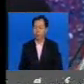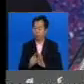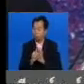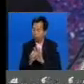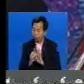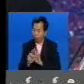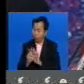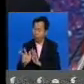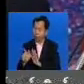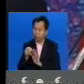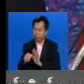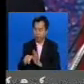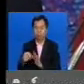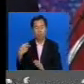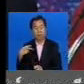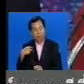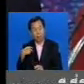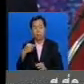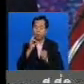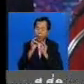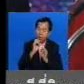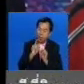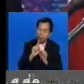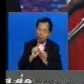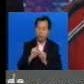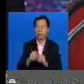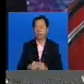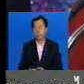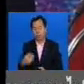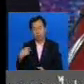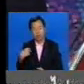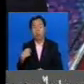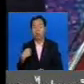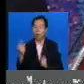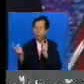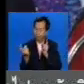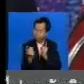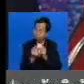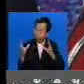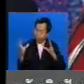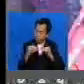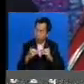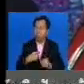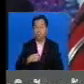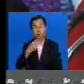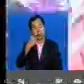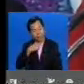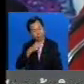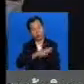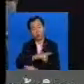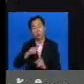ไสยเกลือแกนนำกลุ่มค่ะมีการเปิดเผยว่าได้มีการนัดชุมนุมคนเสื้อแดงอีกครั้งในวันที่27มิถุน